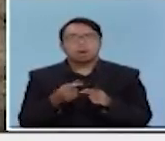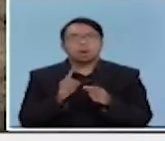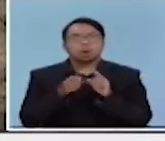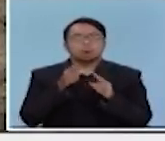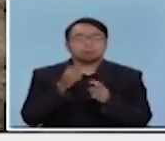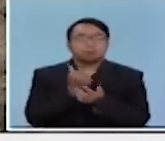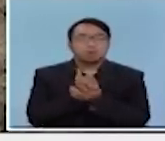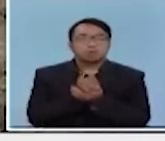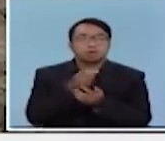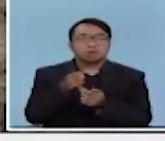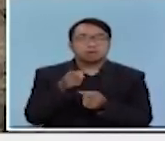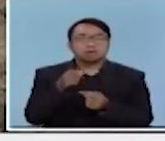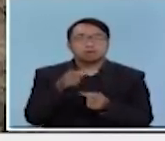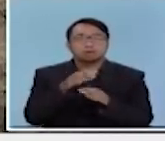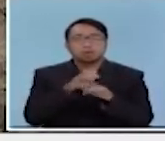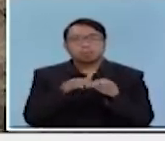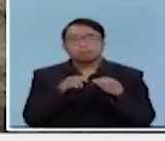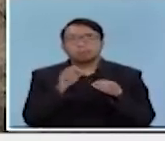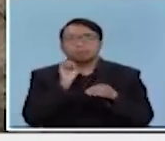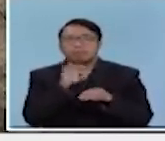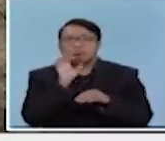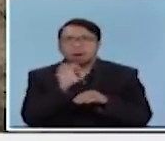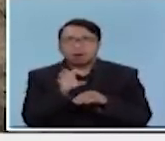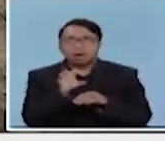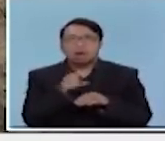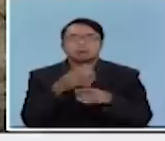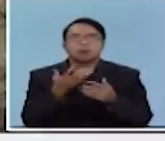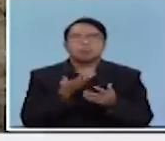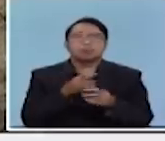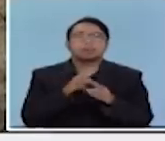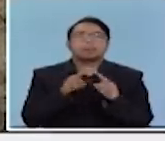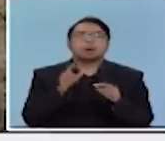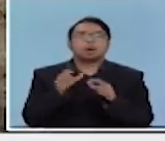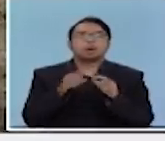terjadi. Ada engagement dari para penonton yang